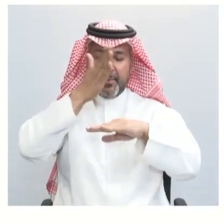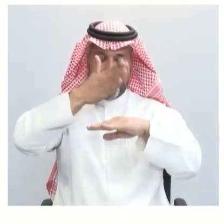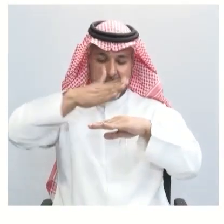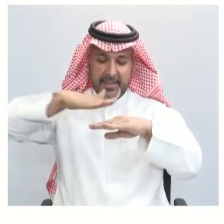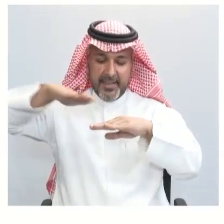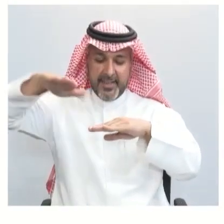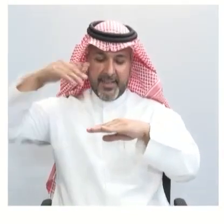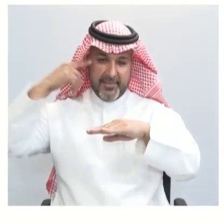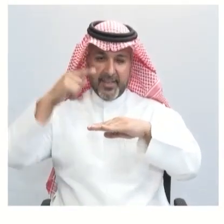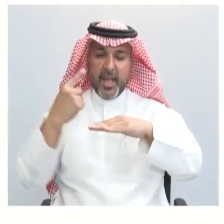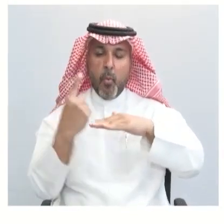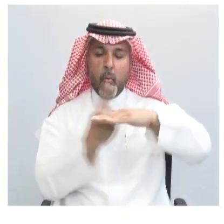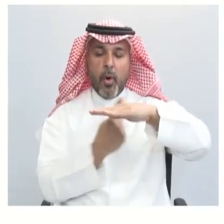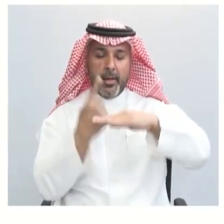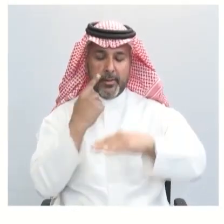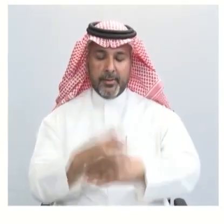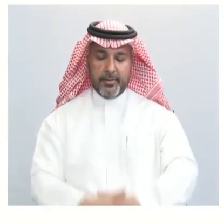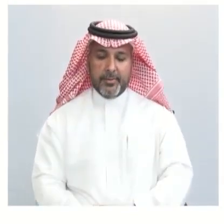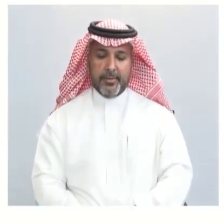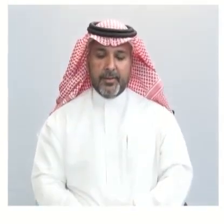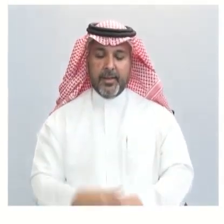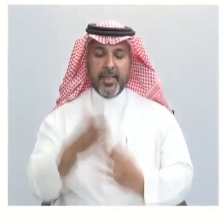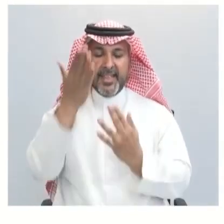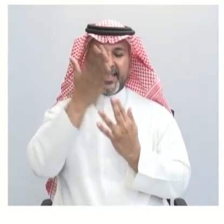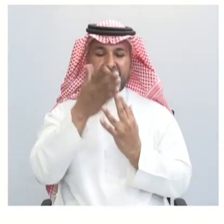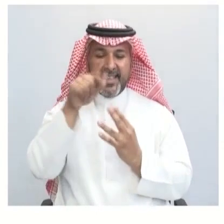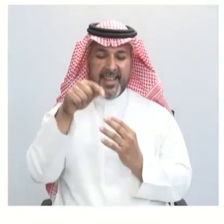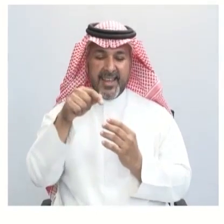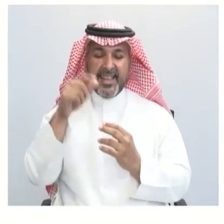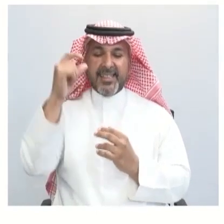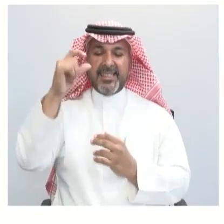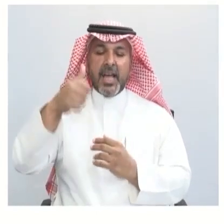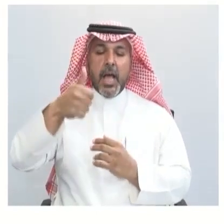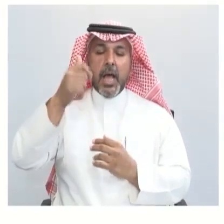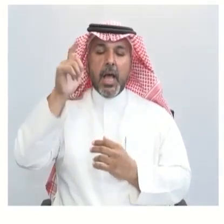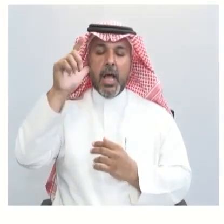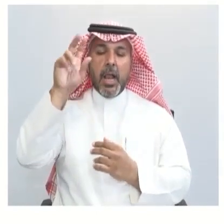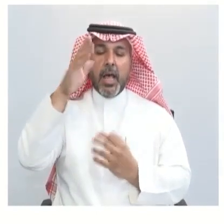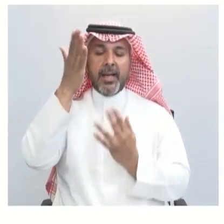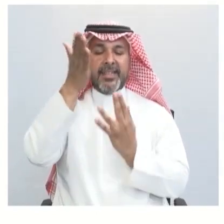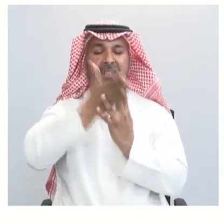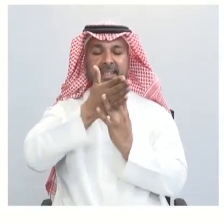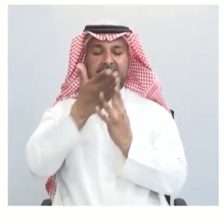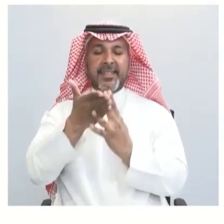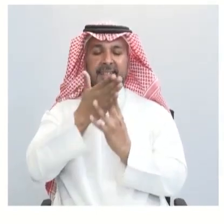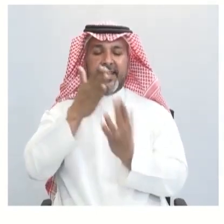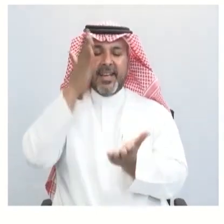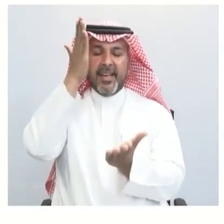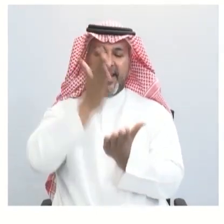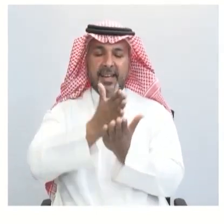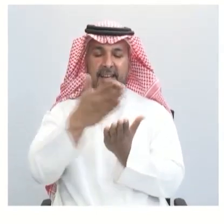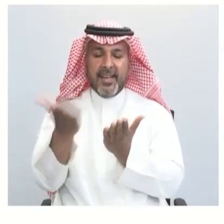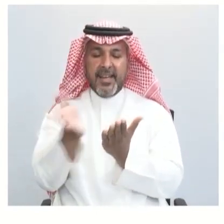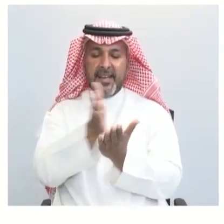لذلك الداله تنقسم هنا الى قسمين لاحظوا هنا التمثيل البياني للداله اصبح جزئين هذا